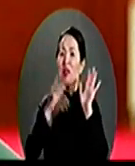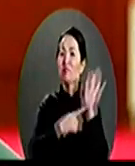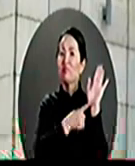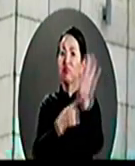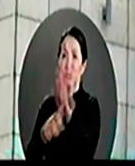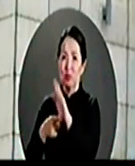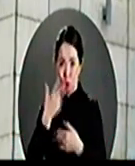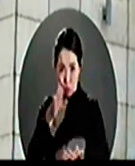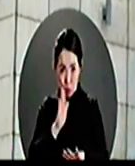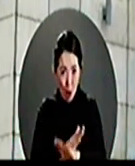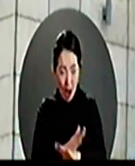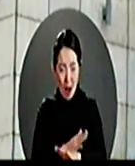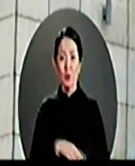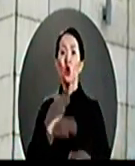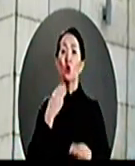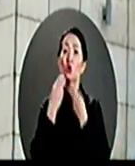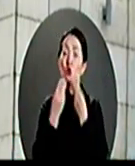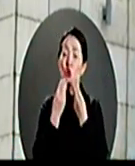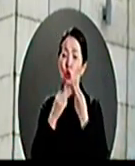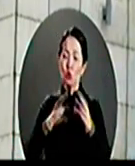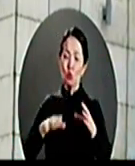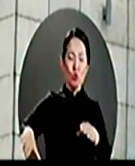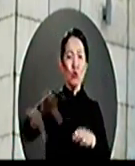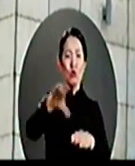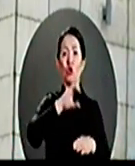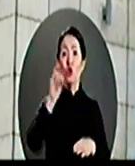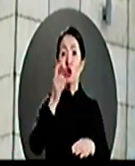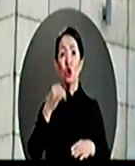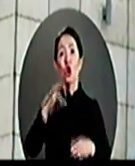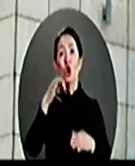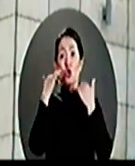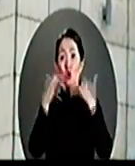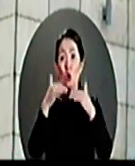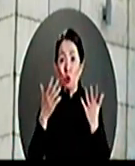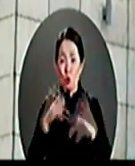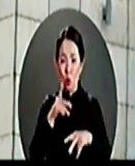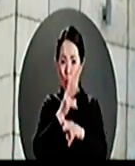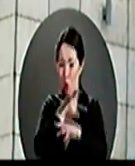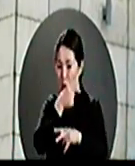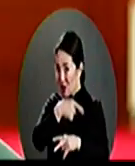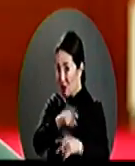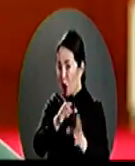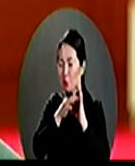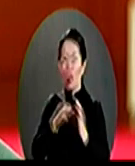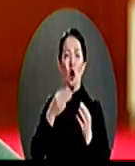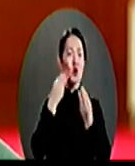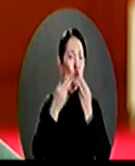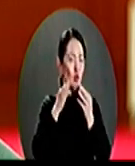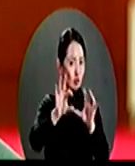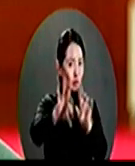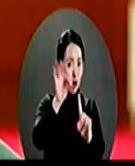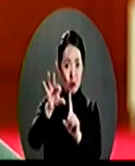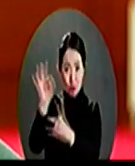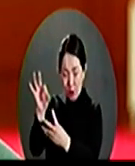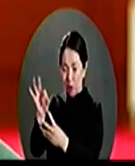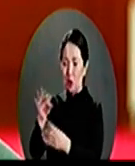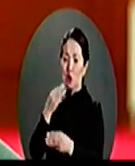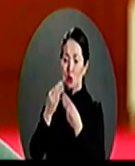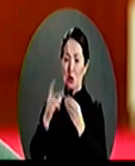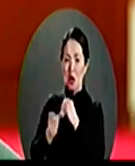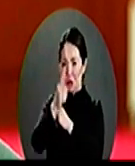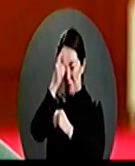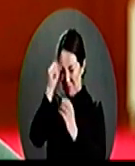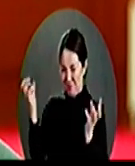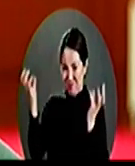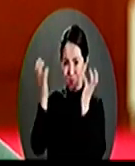дэлгэсэн. Тухайлбал хэмээн шүүхийн ерхий зүйл гэдэг нь хуульчдаас шүүгчдийг сонгон шалгаруулдаг шүүх эрх мэдлийг